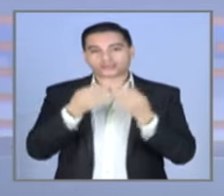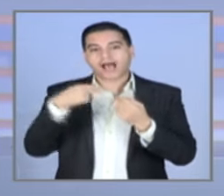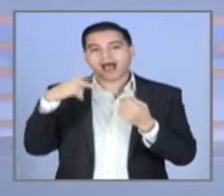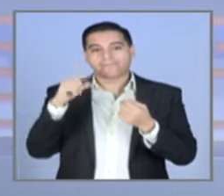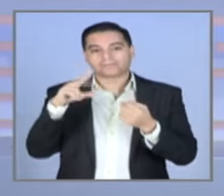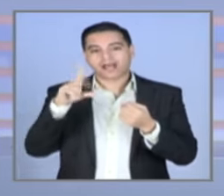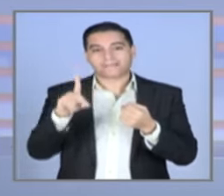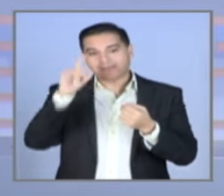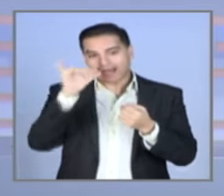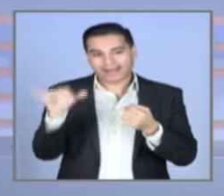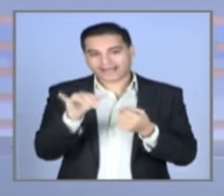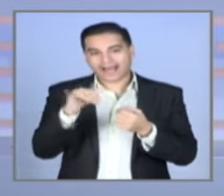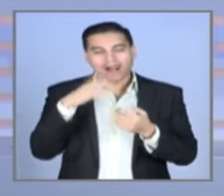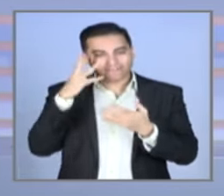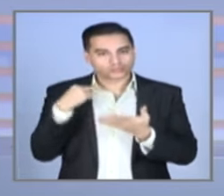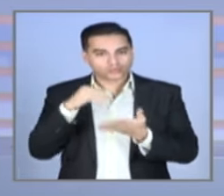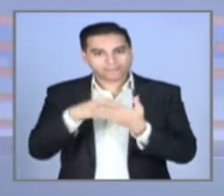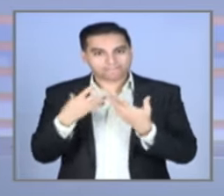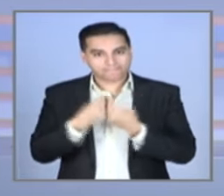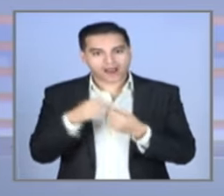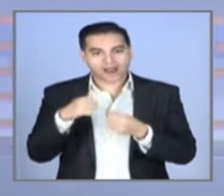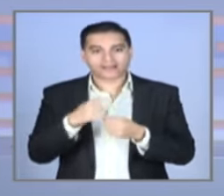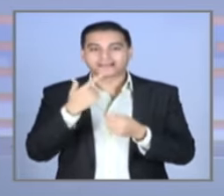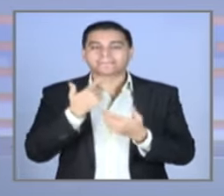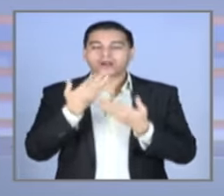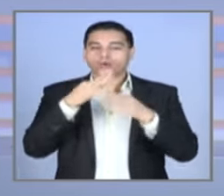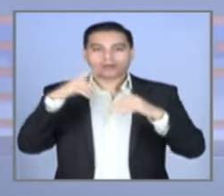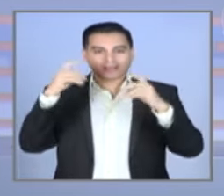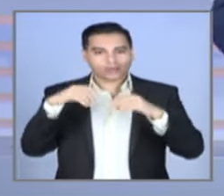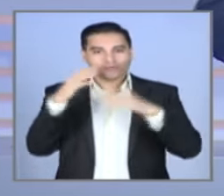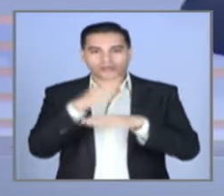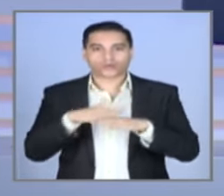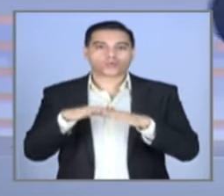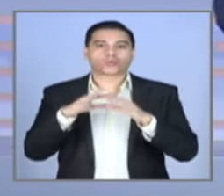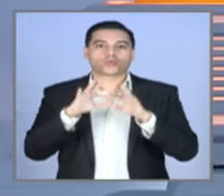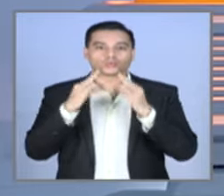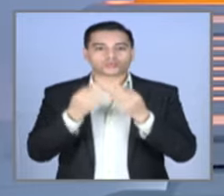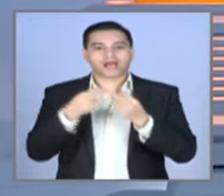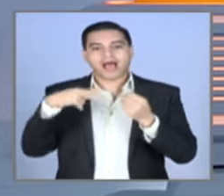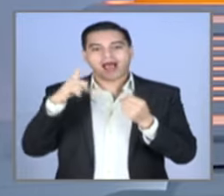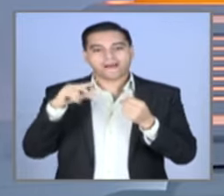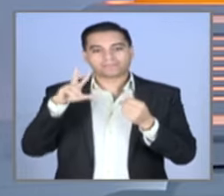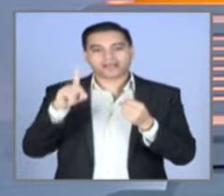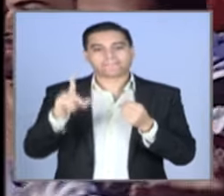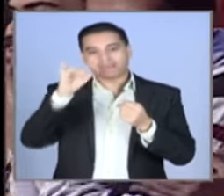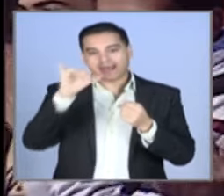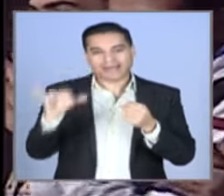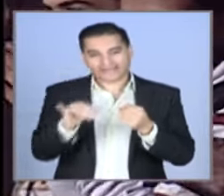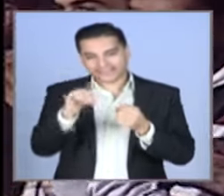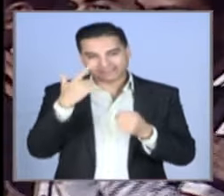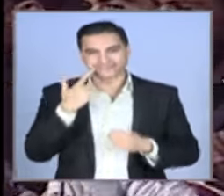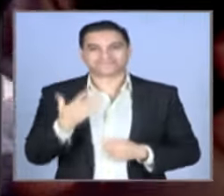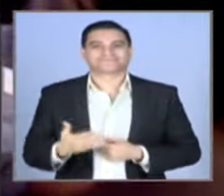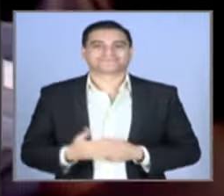مبسوط جدا ان انتم معانا الموسم ده، وبتمنى لكم كل التوفيق. نحيي كلنا عيلة عبد الباقي.